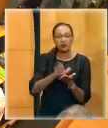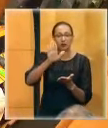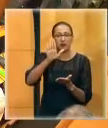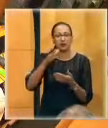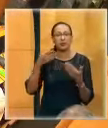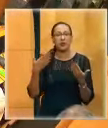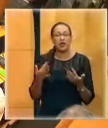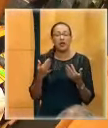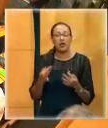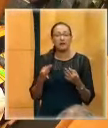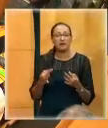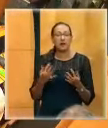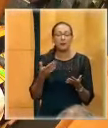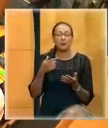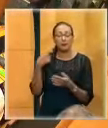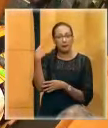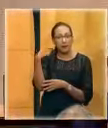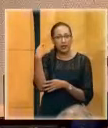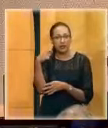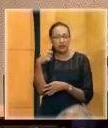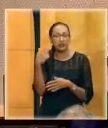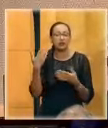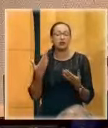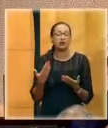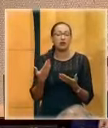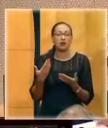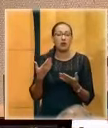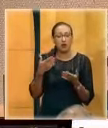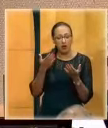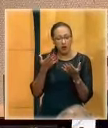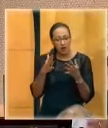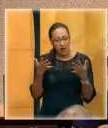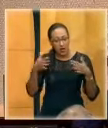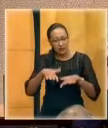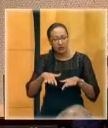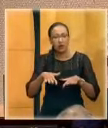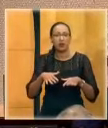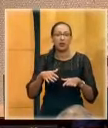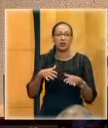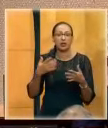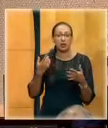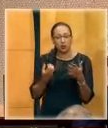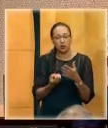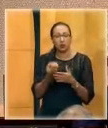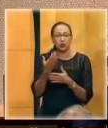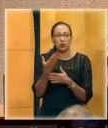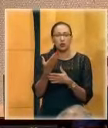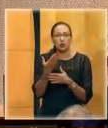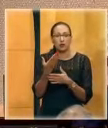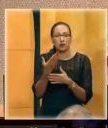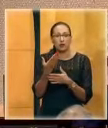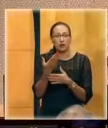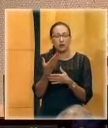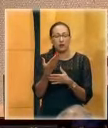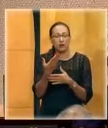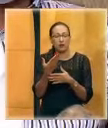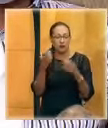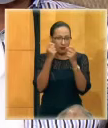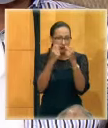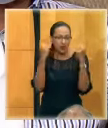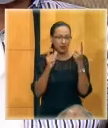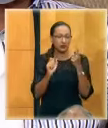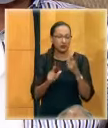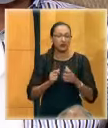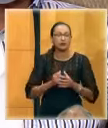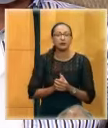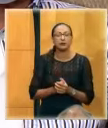président de l'Assemblée pour la durée de cette nouvelle mandature. Je rappelle, mais cela a été dit, mais je le rappelle simplement pour la